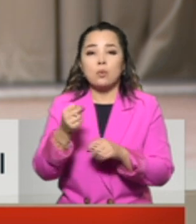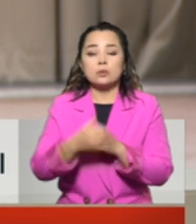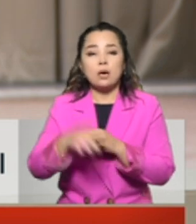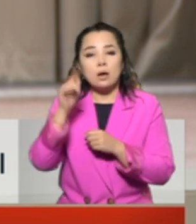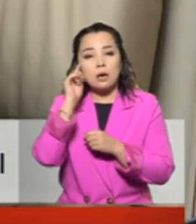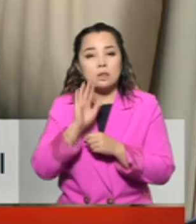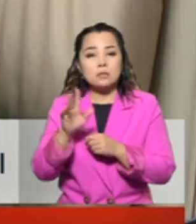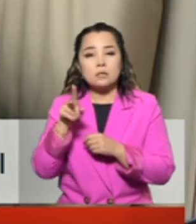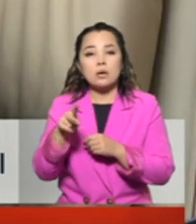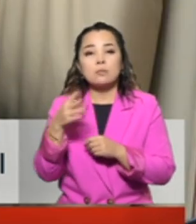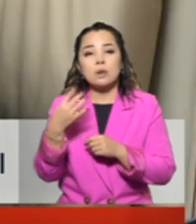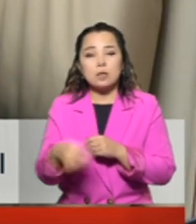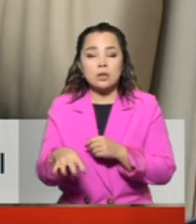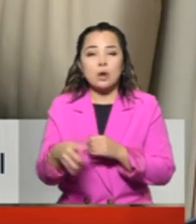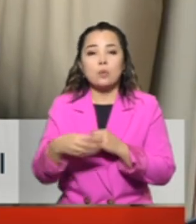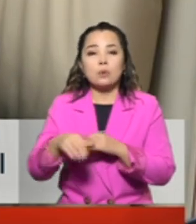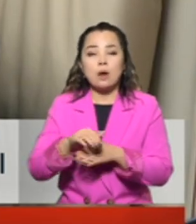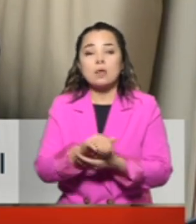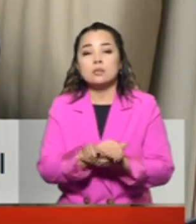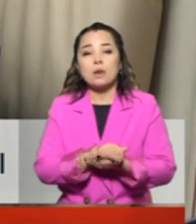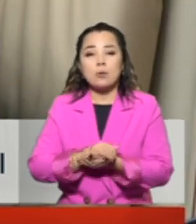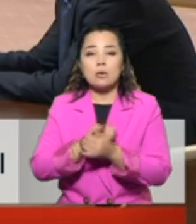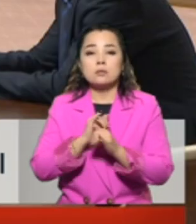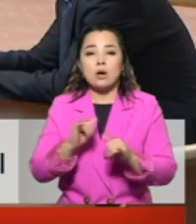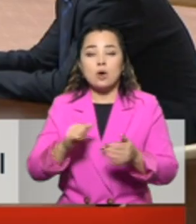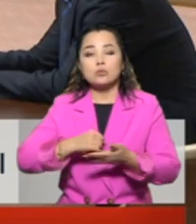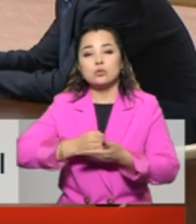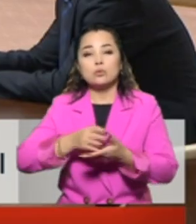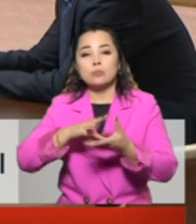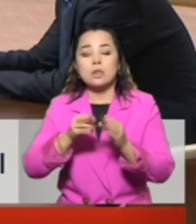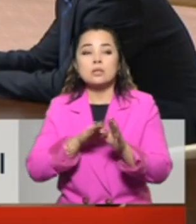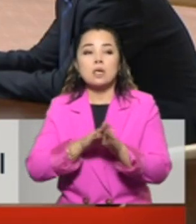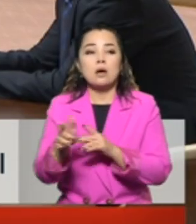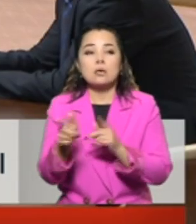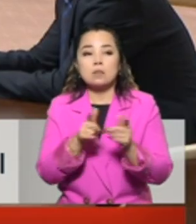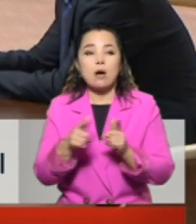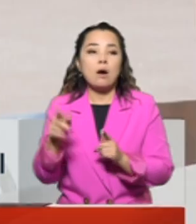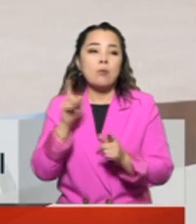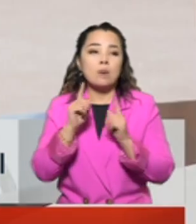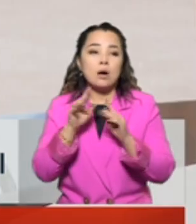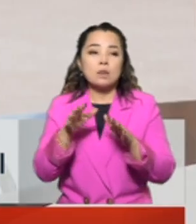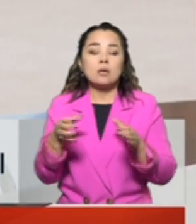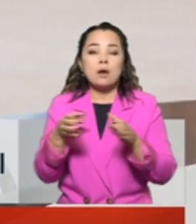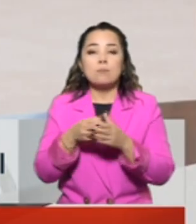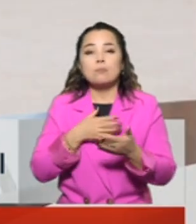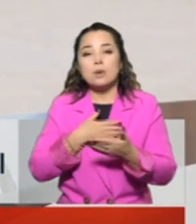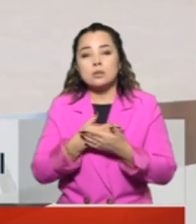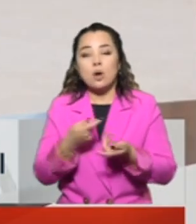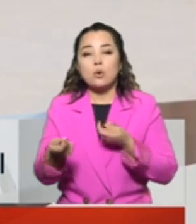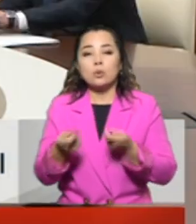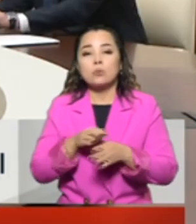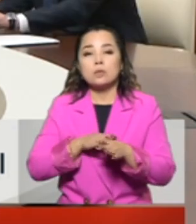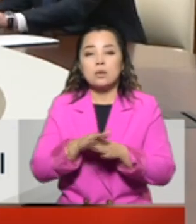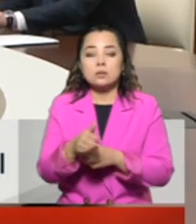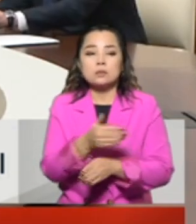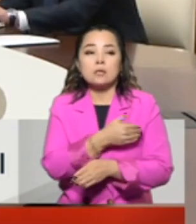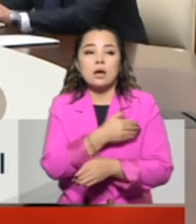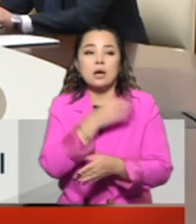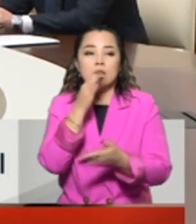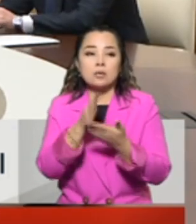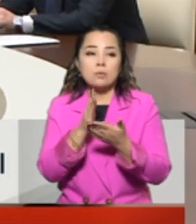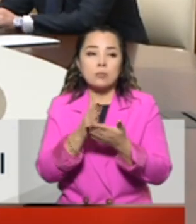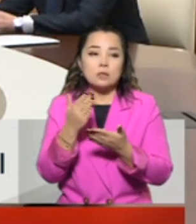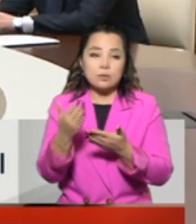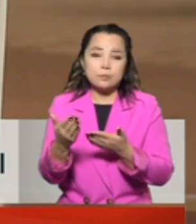Азия 2040 өңірлік ынтымақтастықты дамыту тұжырымдамасын жүзеге асыруда парламенттердің белсенді рөл атқаруға ниетті екенін